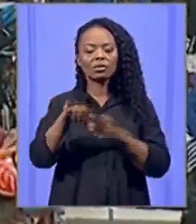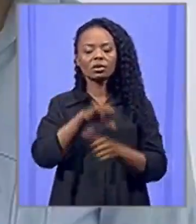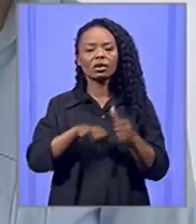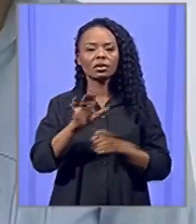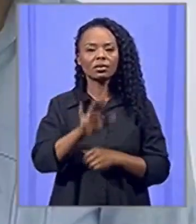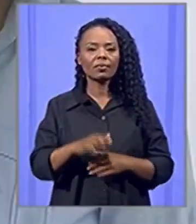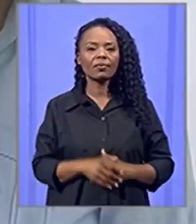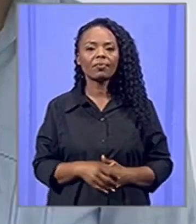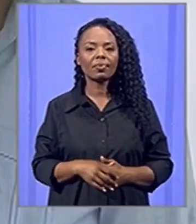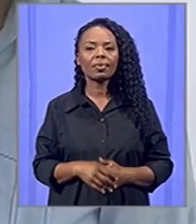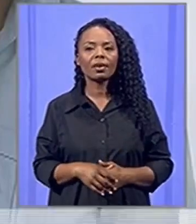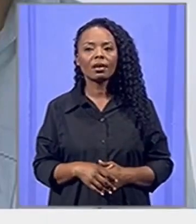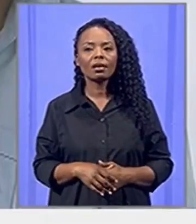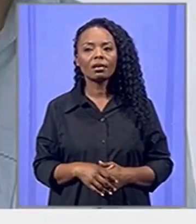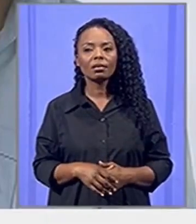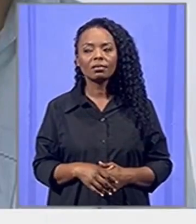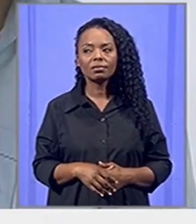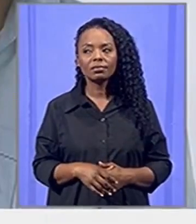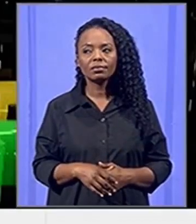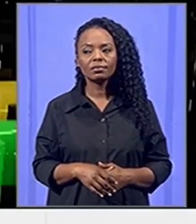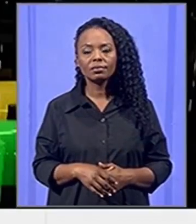people.